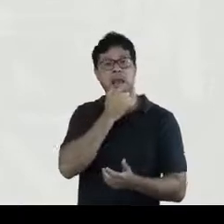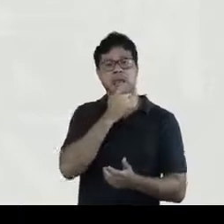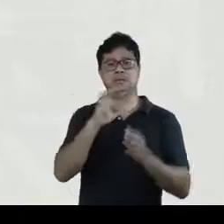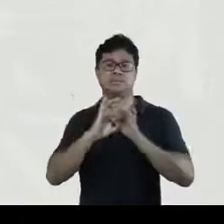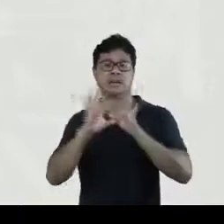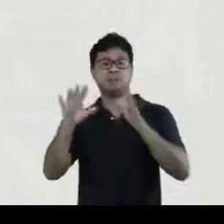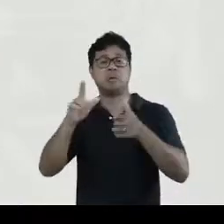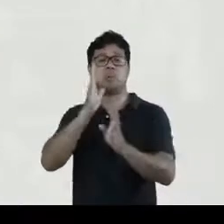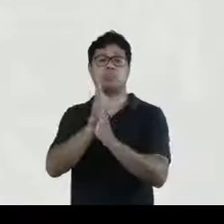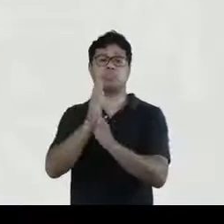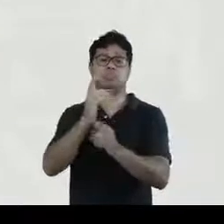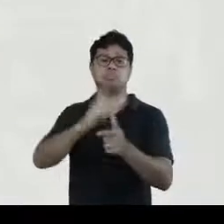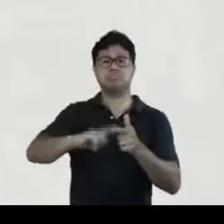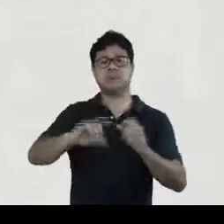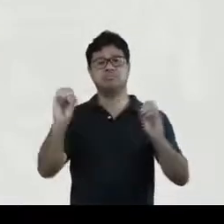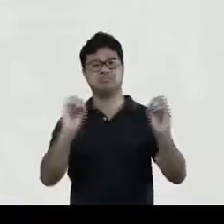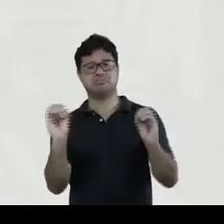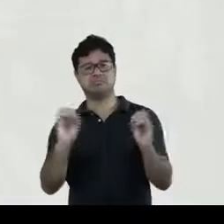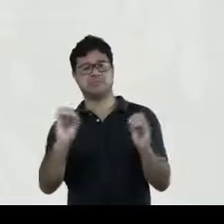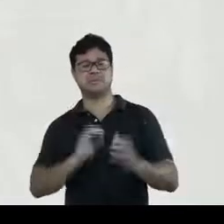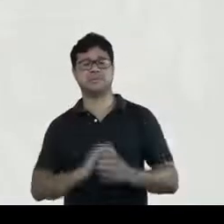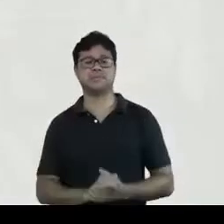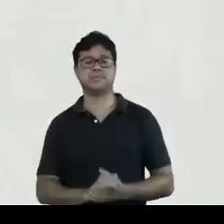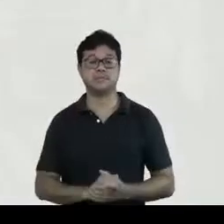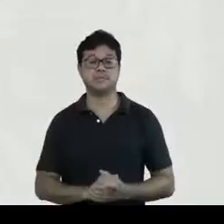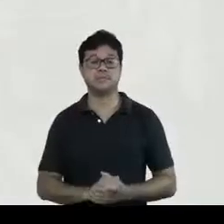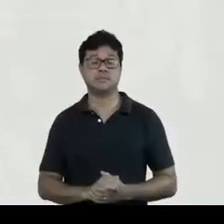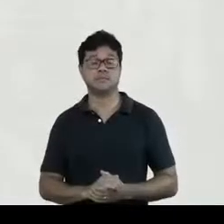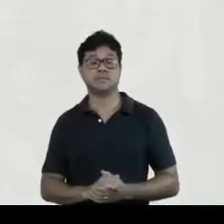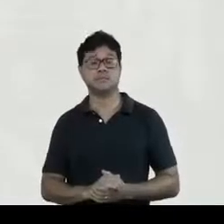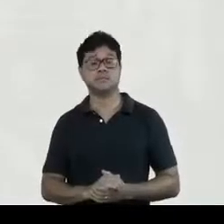ansonsten wir sind noch dabei aber wir suchen immer das